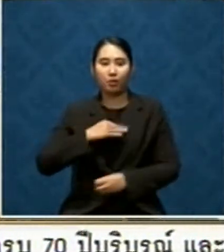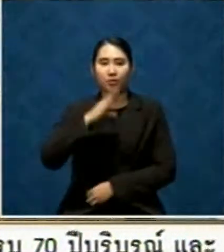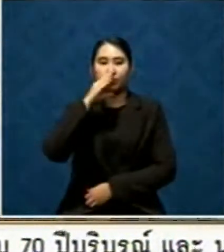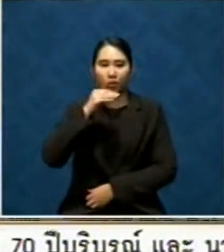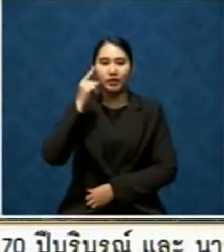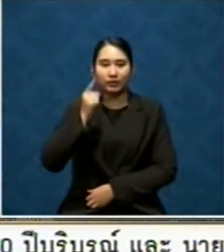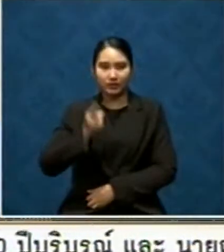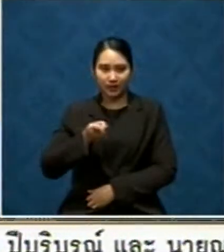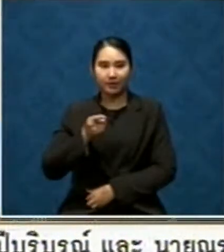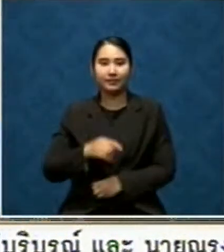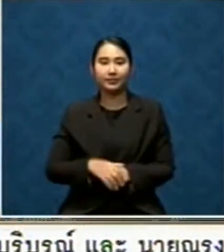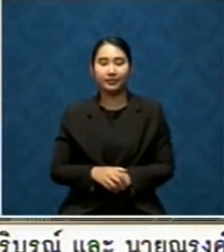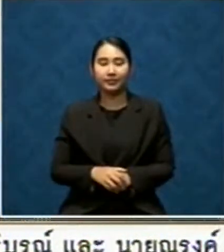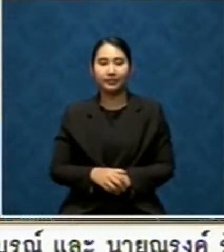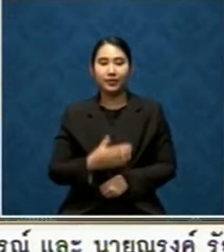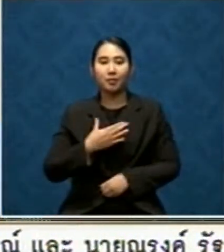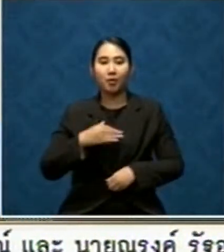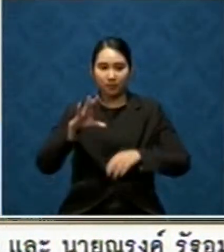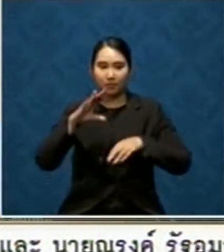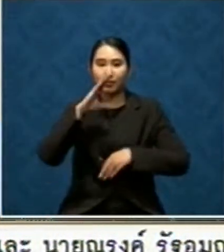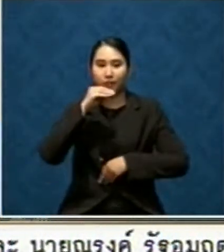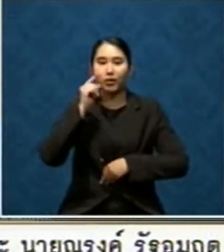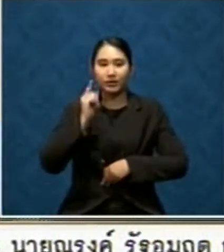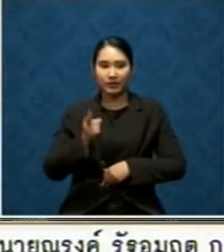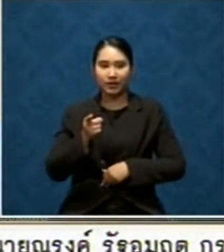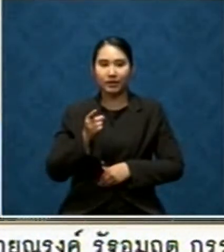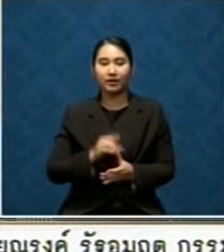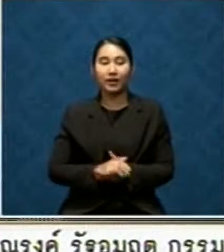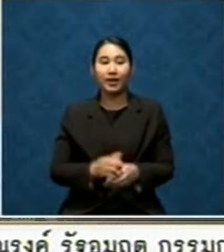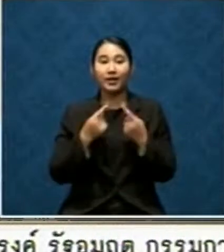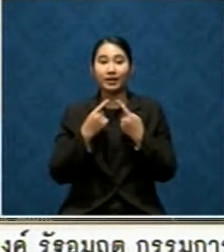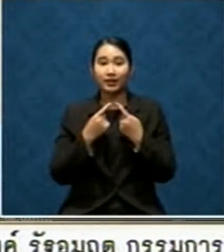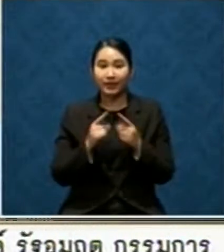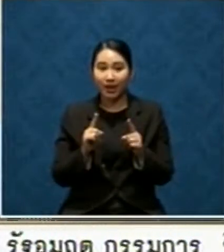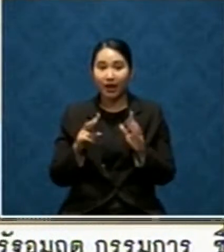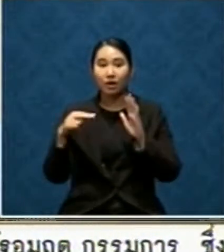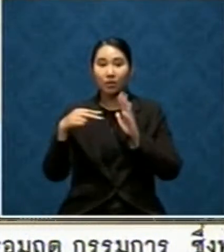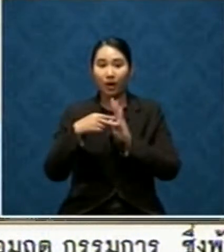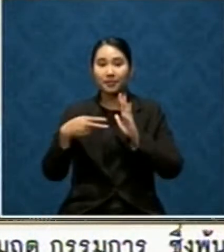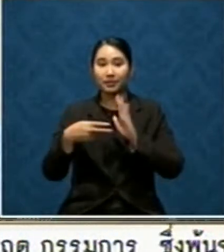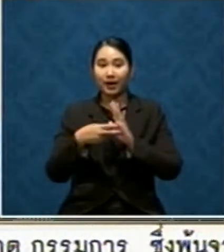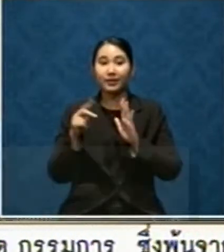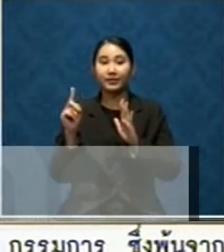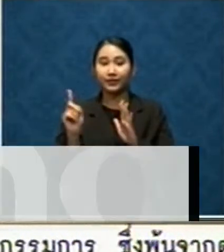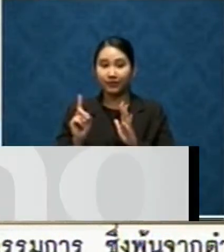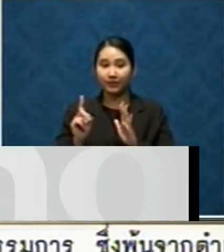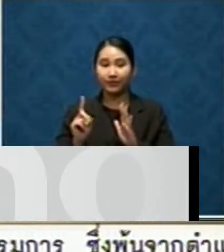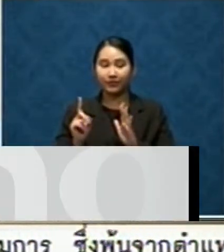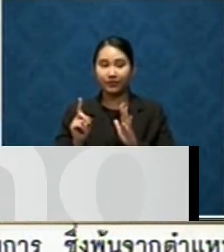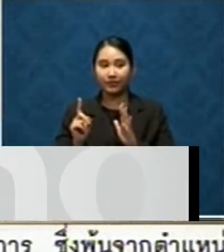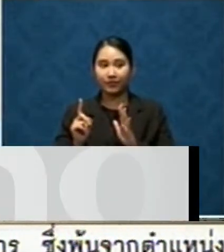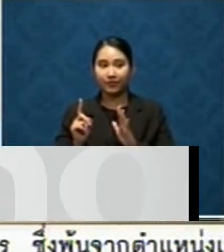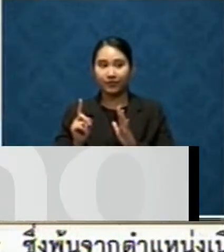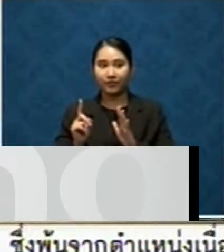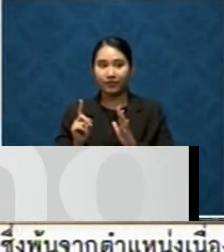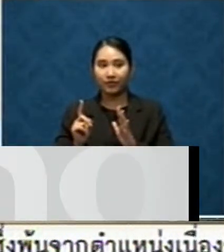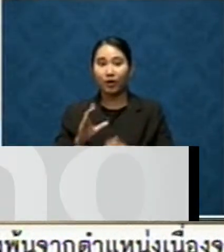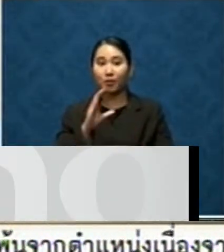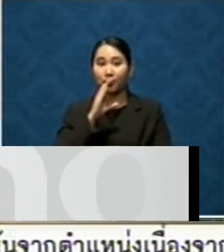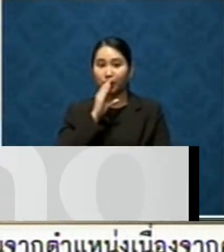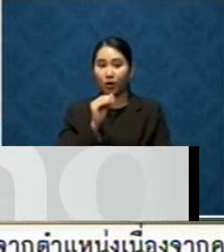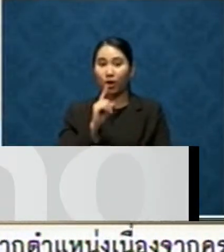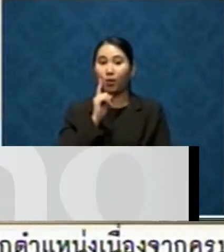ริงนะครับผมได้พูดจริงแต่ผมไม่ได้หมายถึงว่าเป็นการพูดกล่าวห